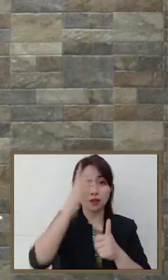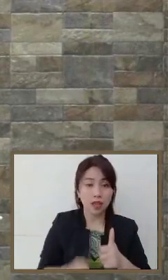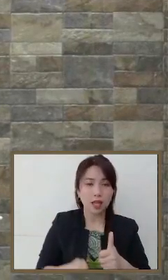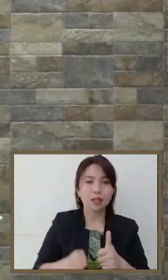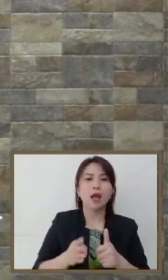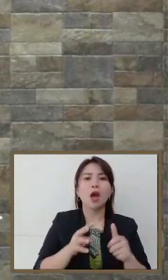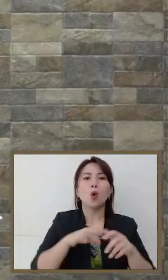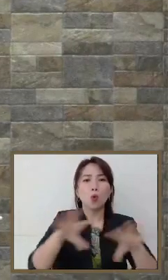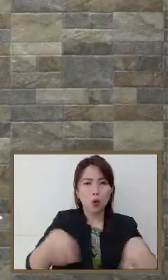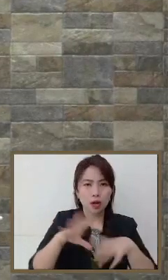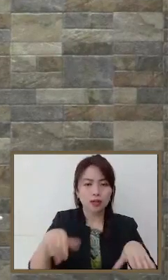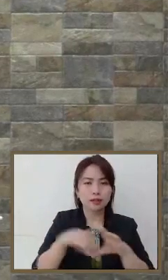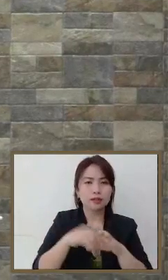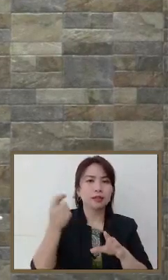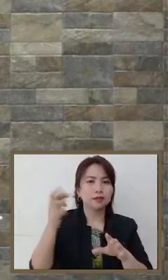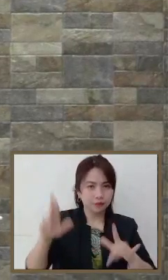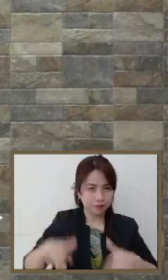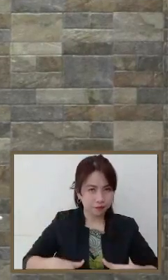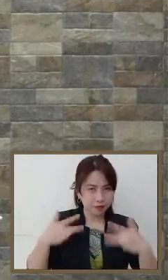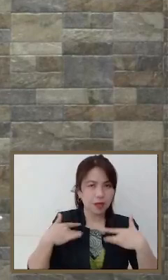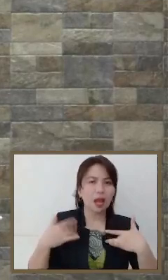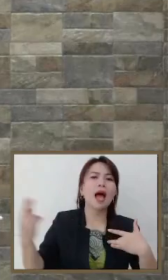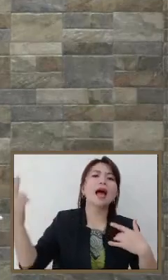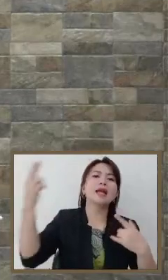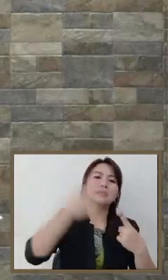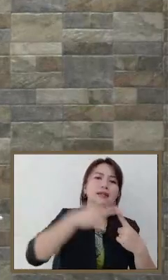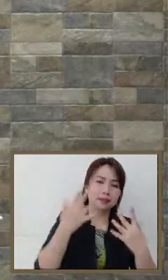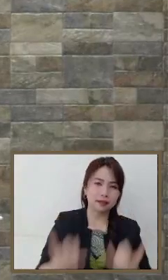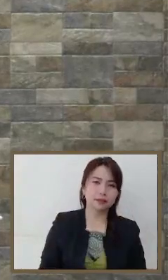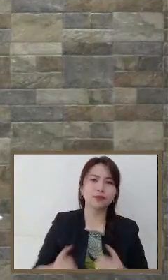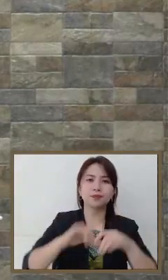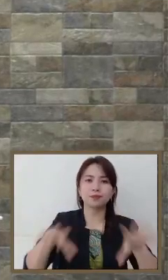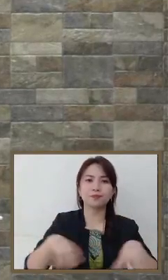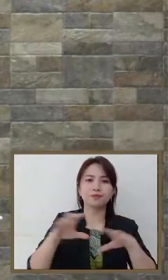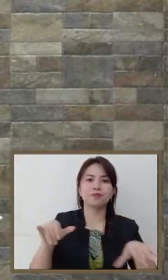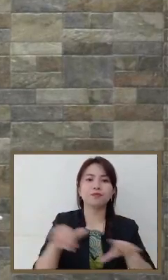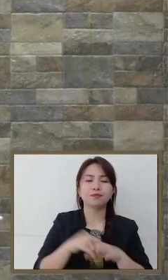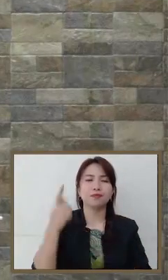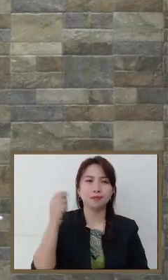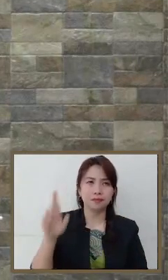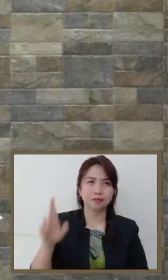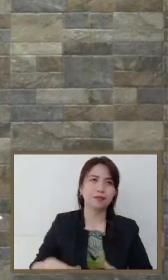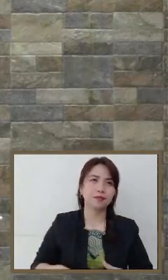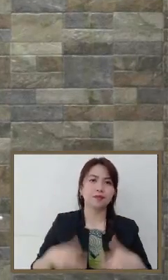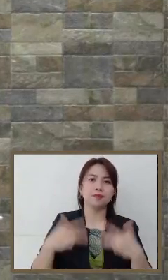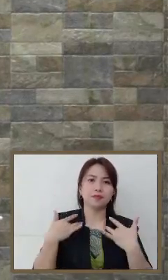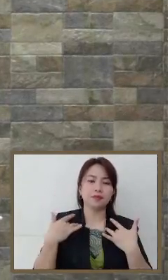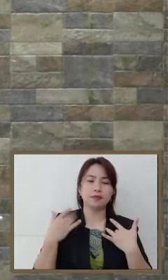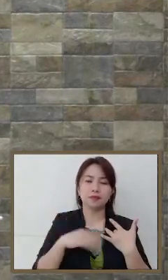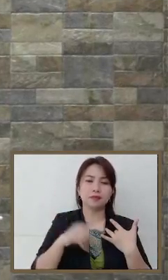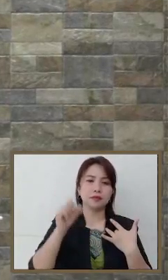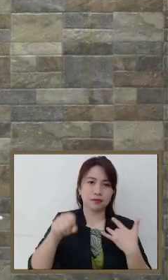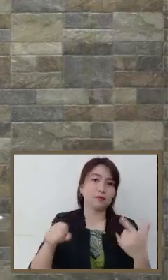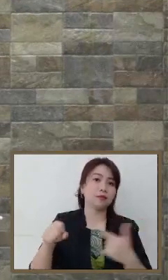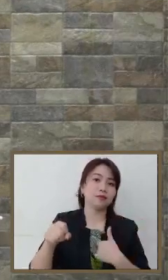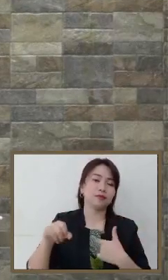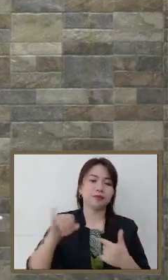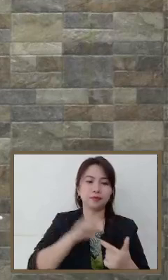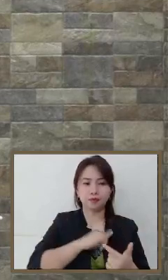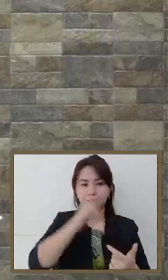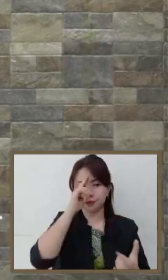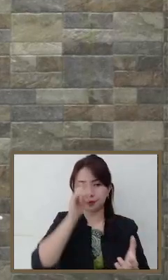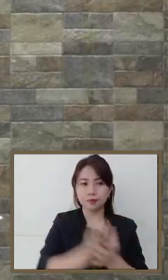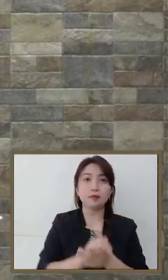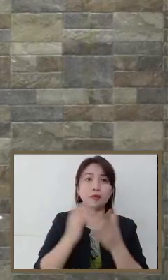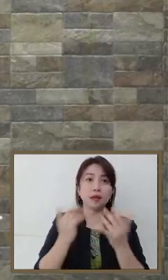buhay and up to this time ay ang Diyos ay kumikilos pa rin sa kanilang buhay at ako'y naniniwala na Kung